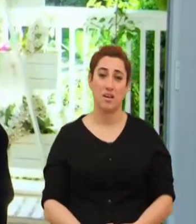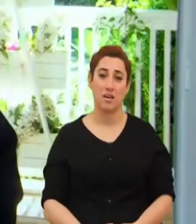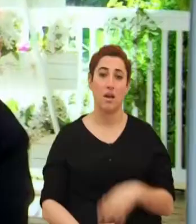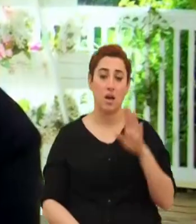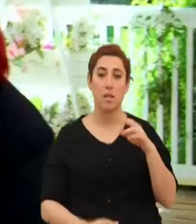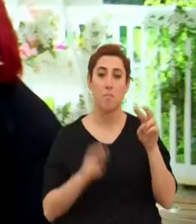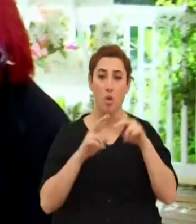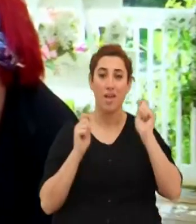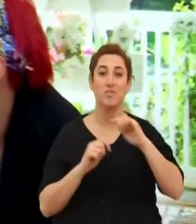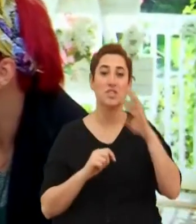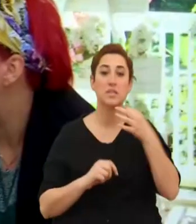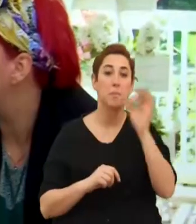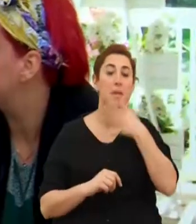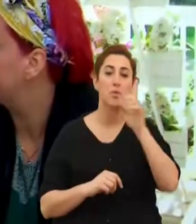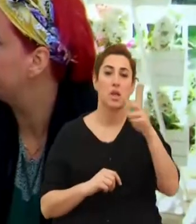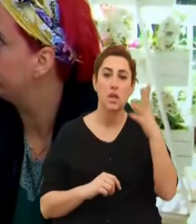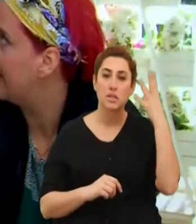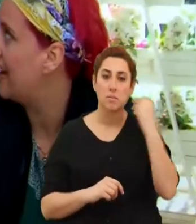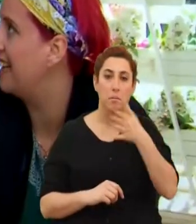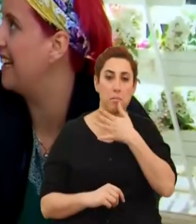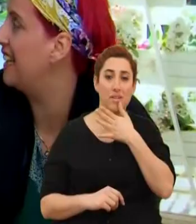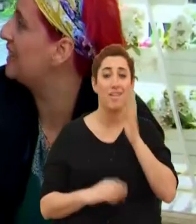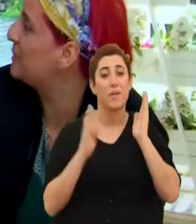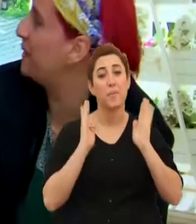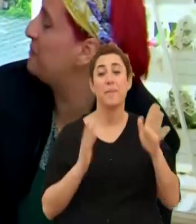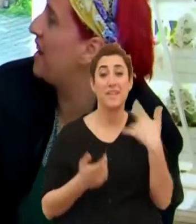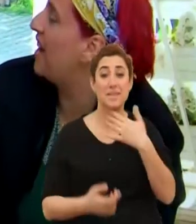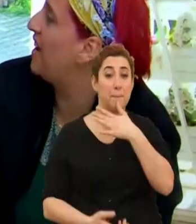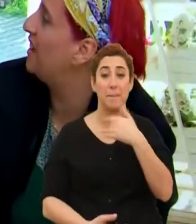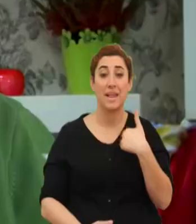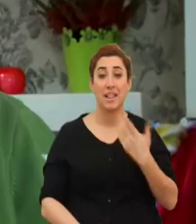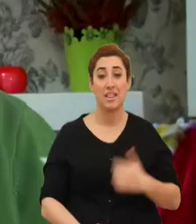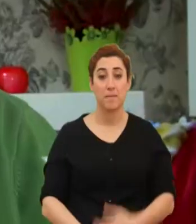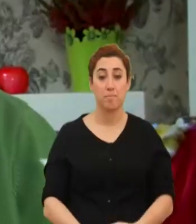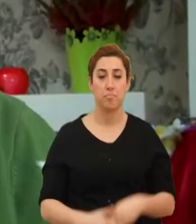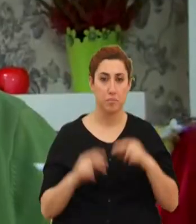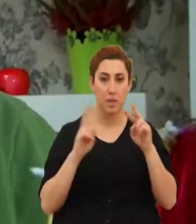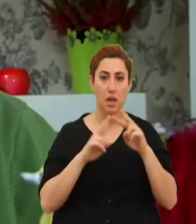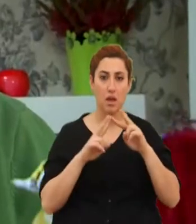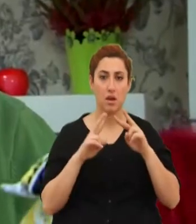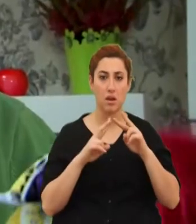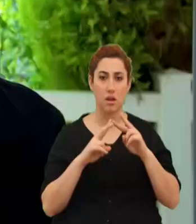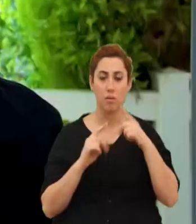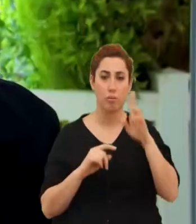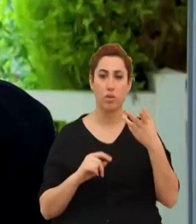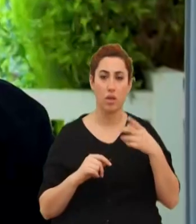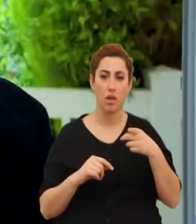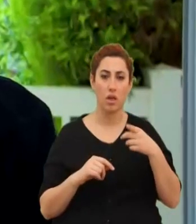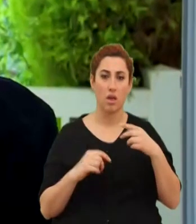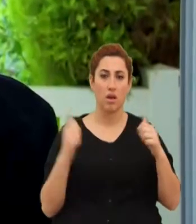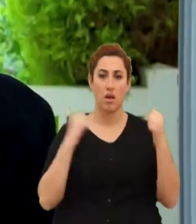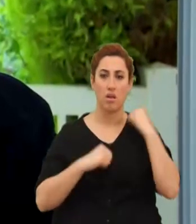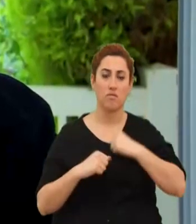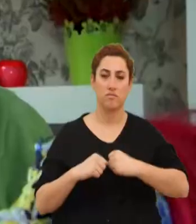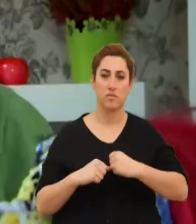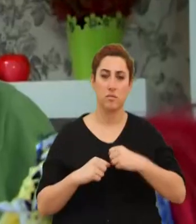Ana, bir yapınca gene de bilemiyorlar. Sen nasıl bildin kız? Hay Allah, nasıl bildim ya? Meryem, bu ne böyle üstün